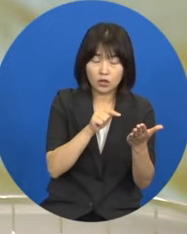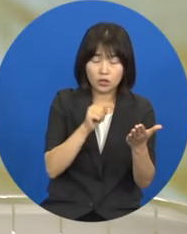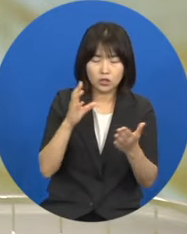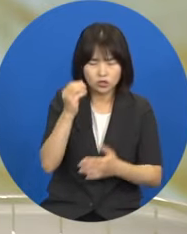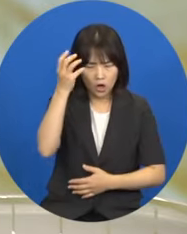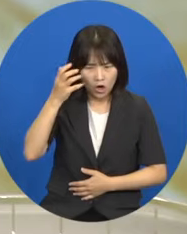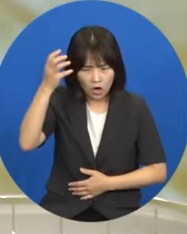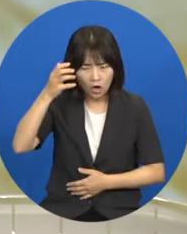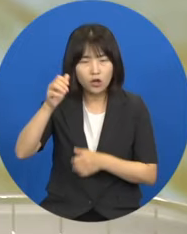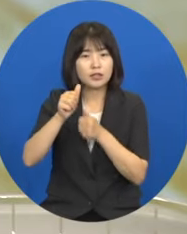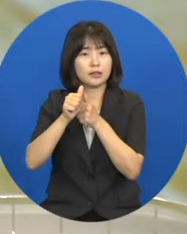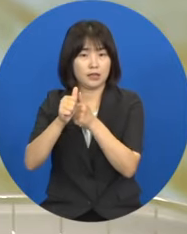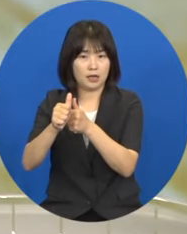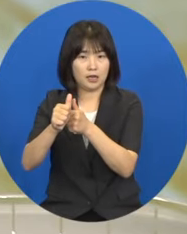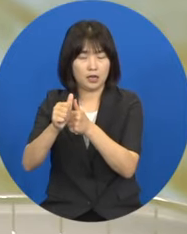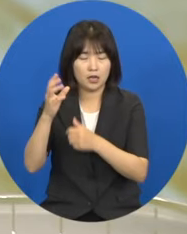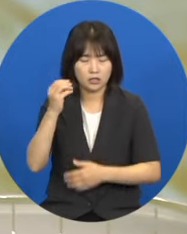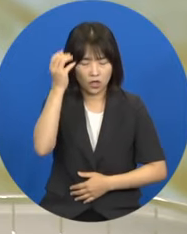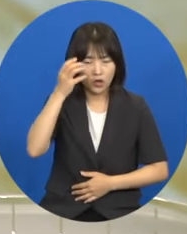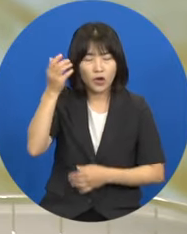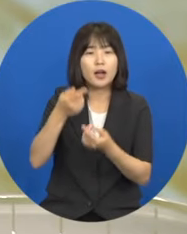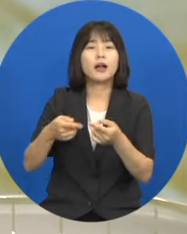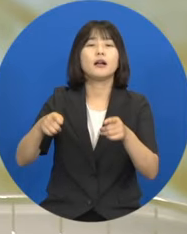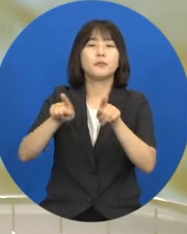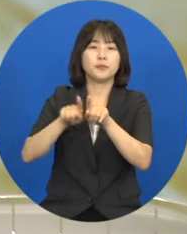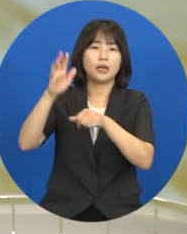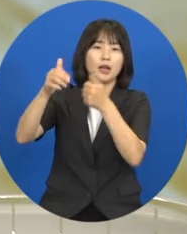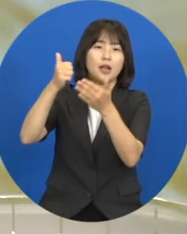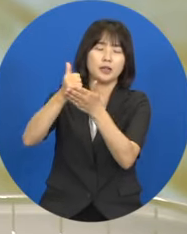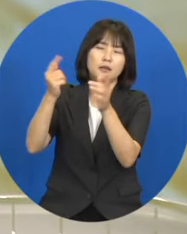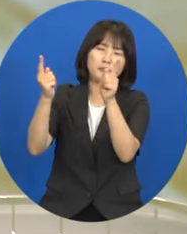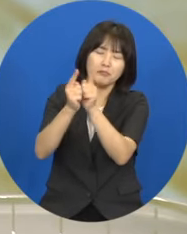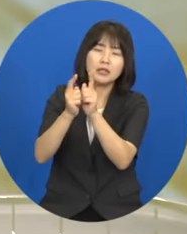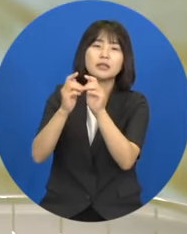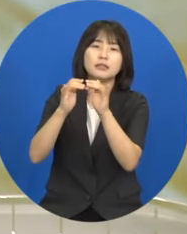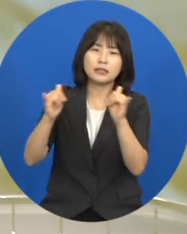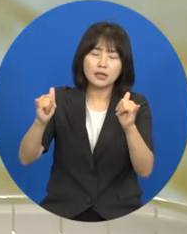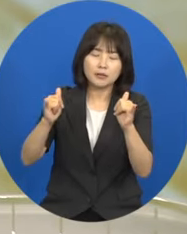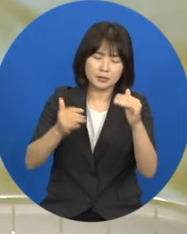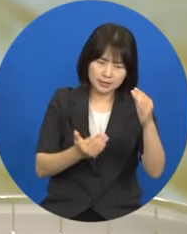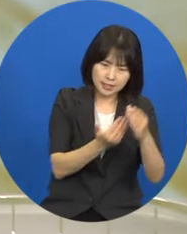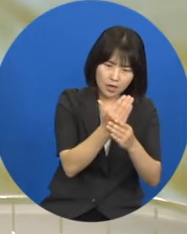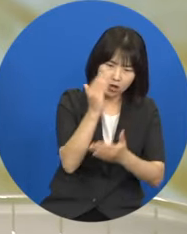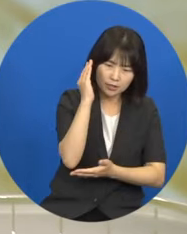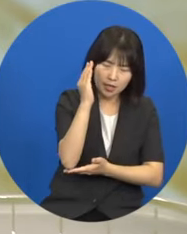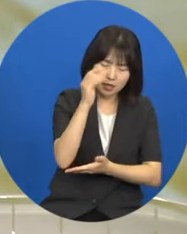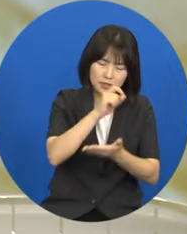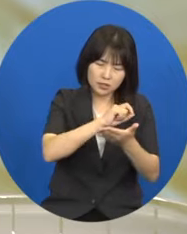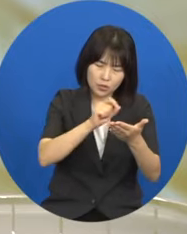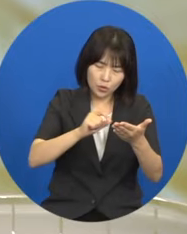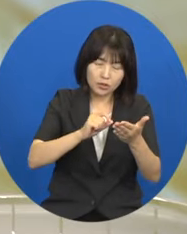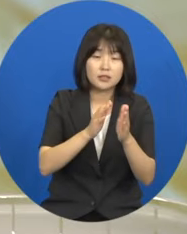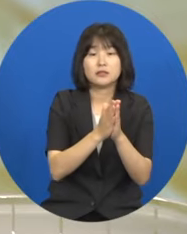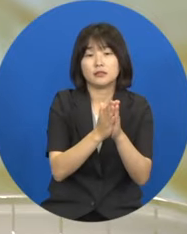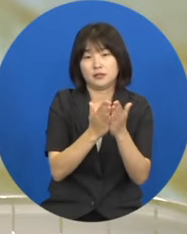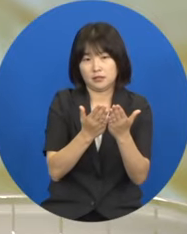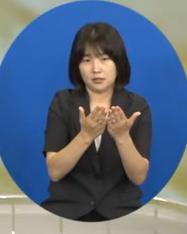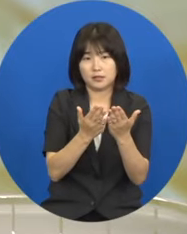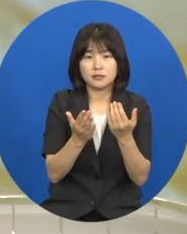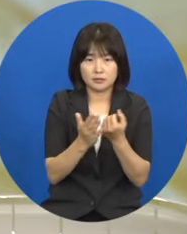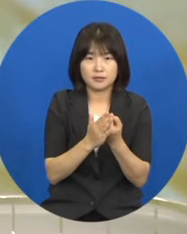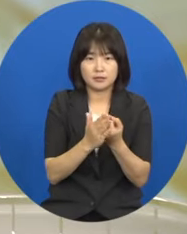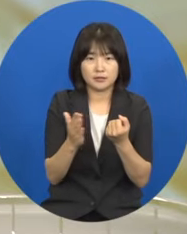따라 성령과 함께 하나님을 만난 사람들의 사건과 이야기가 기록된 책이기